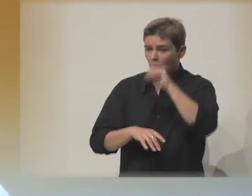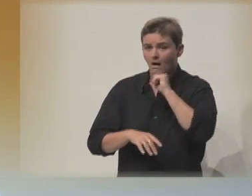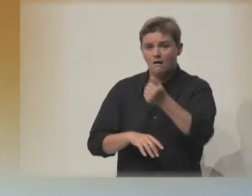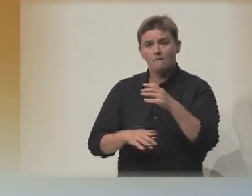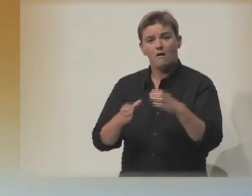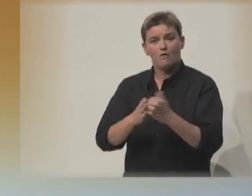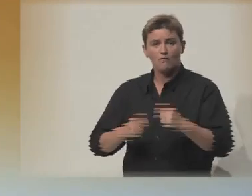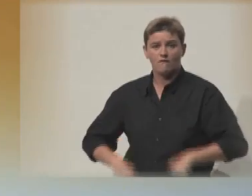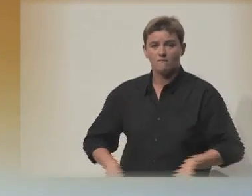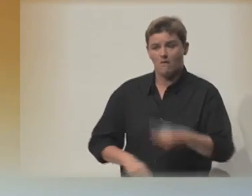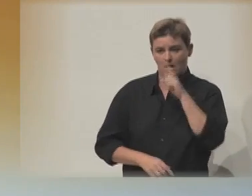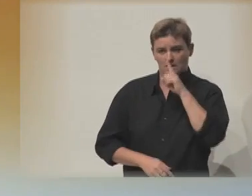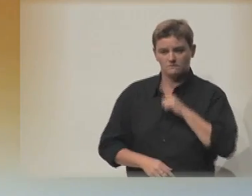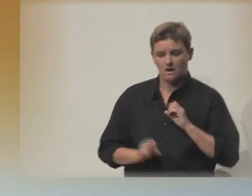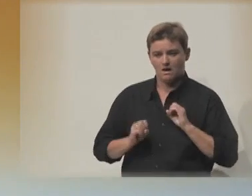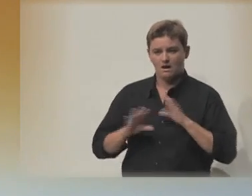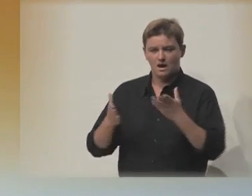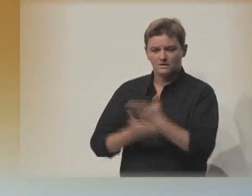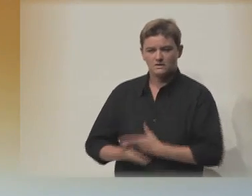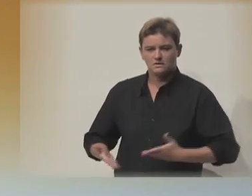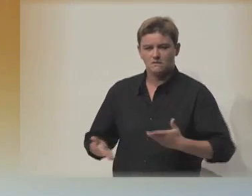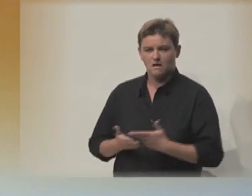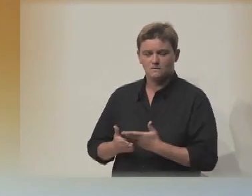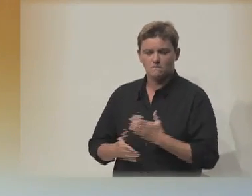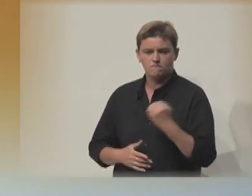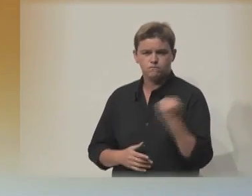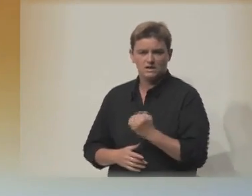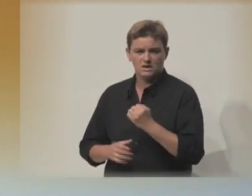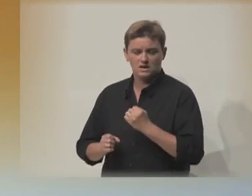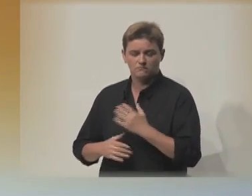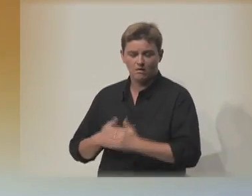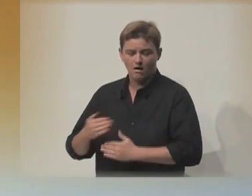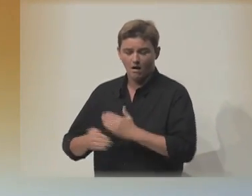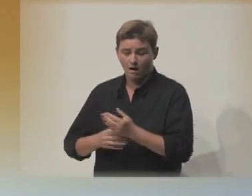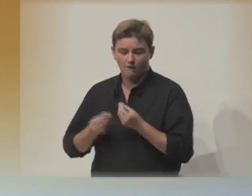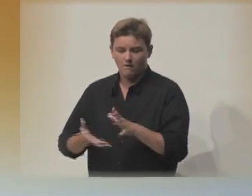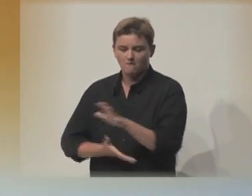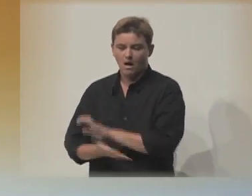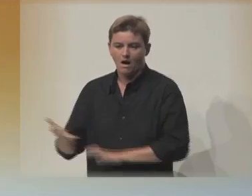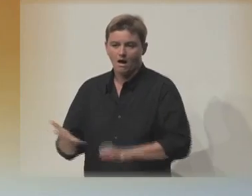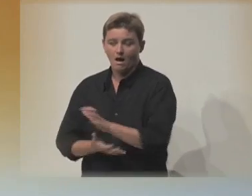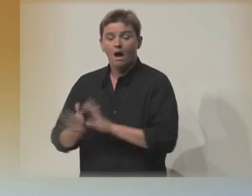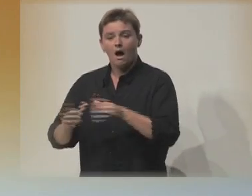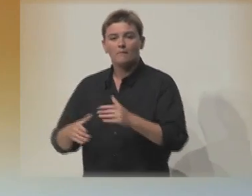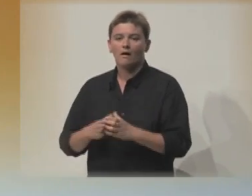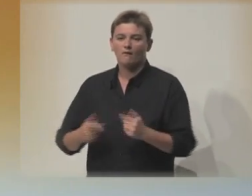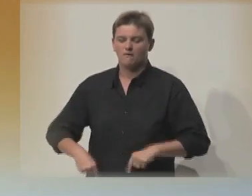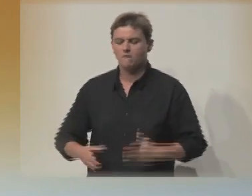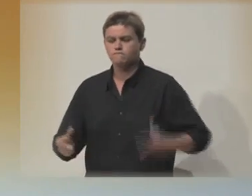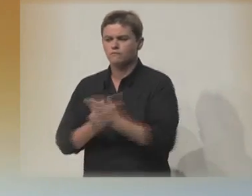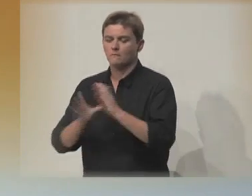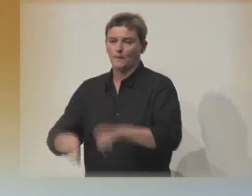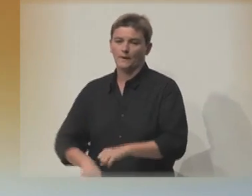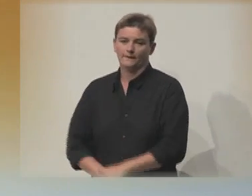gouvernement a laissé pourrir la situation pour obtenir un chaos à partir duquel il pourra faire ce qu'il voudra. On